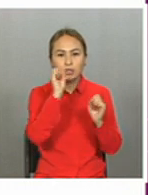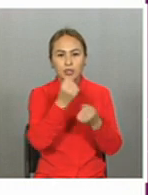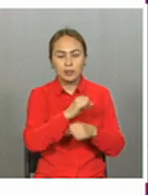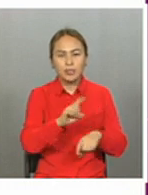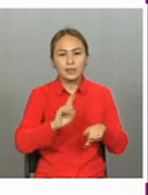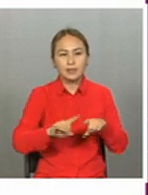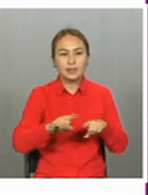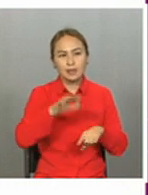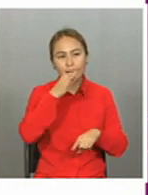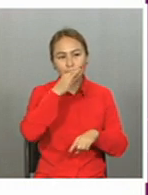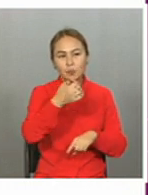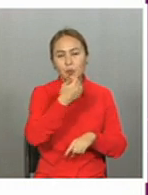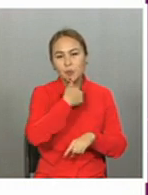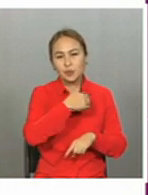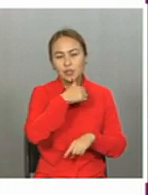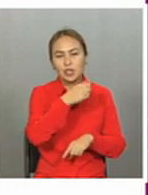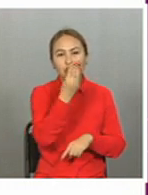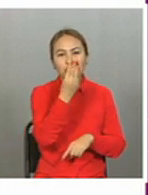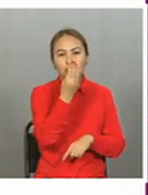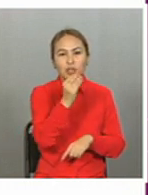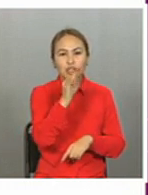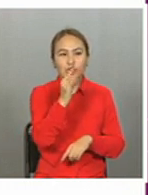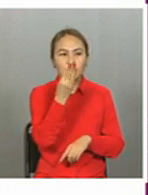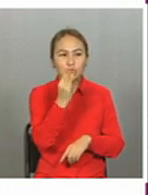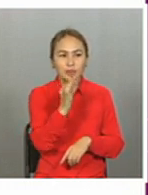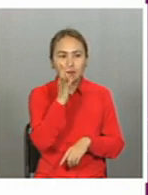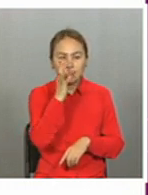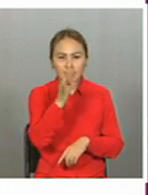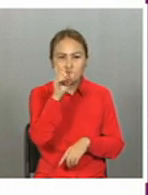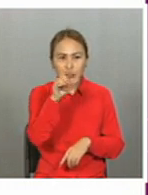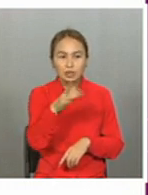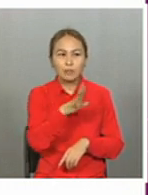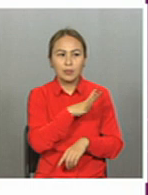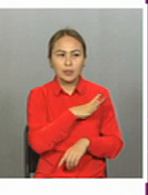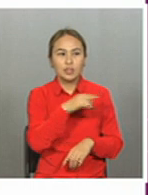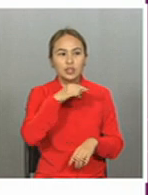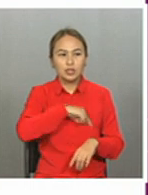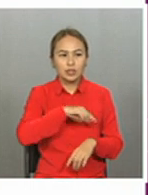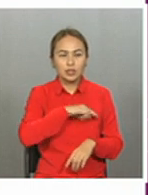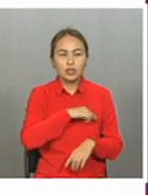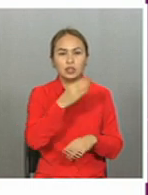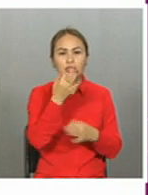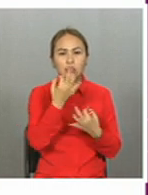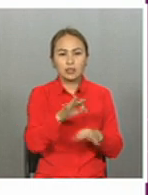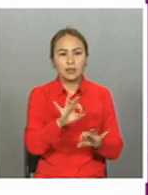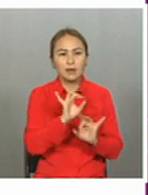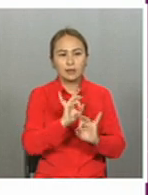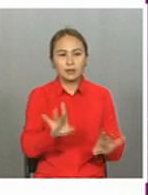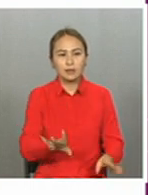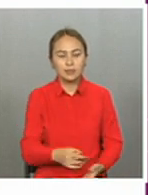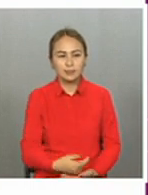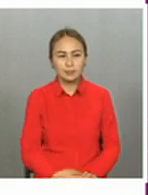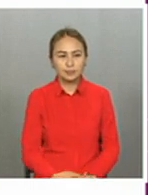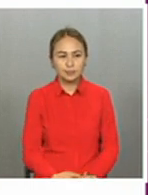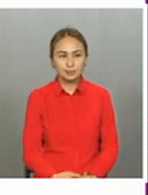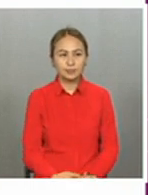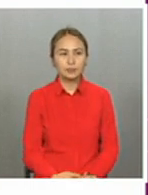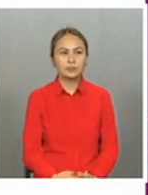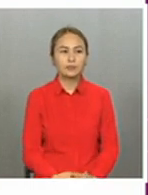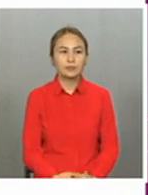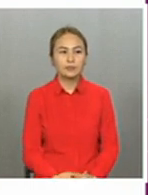көрейік. Шежіреші кісі шежіре айтты. Ішіндегі шежіресін шешіле айтты. Кім айталды?